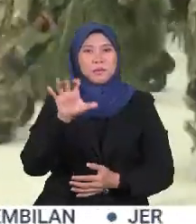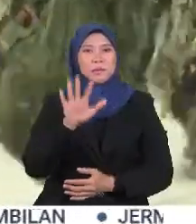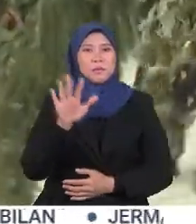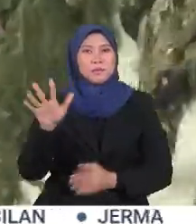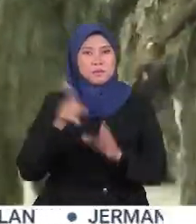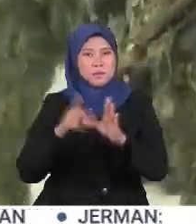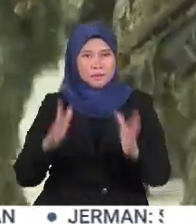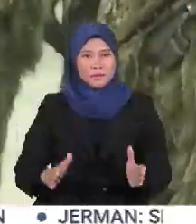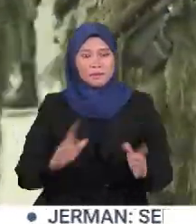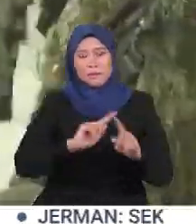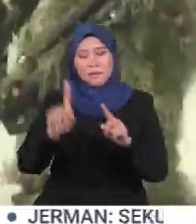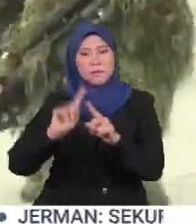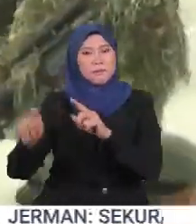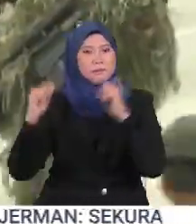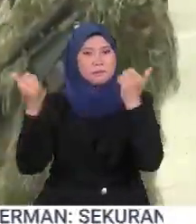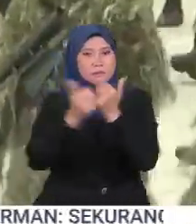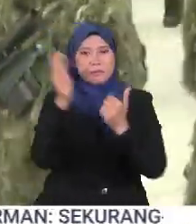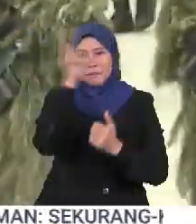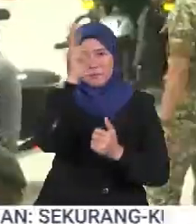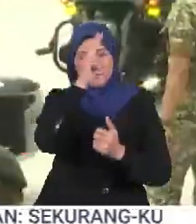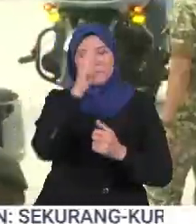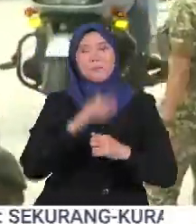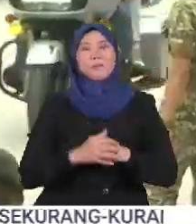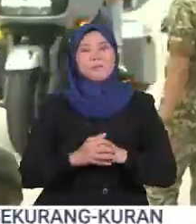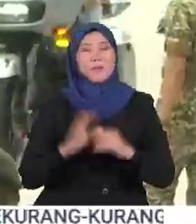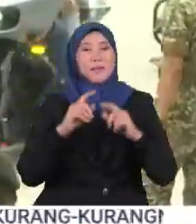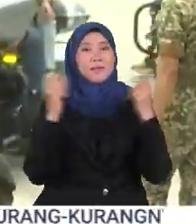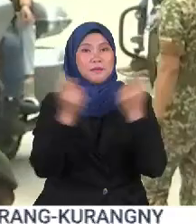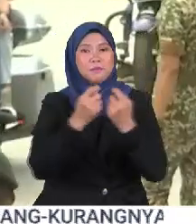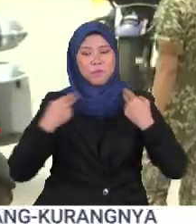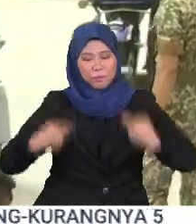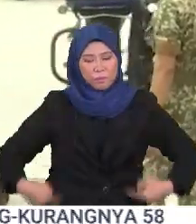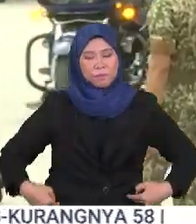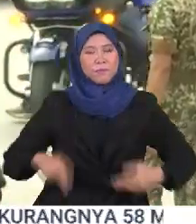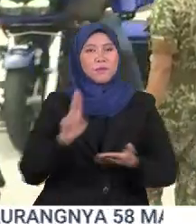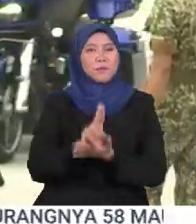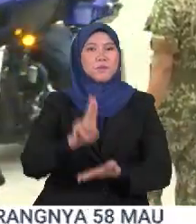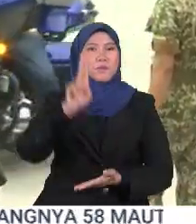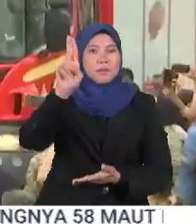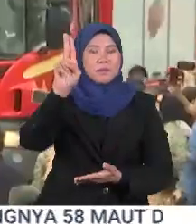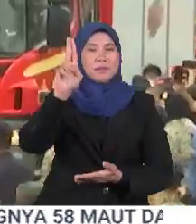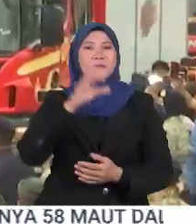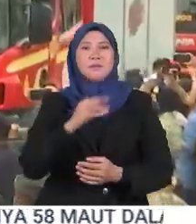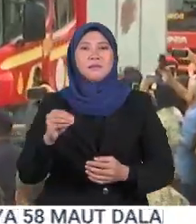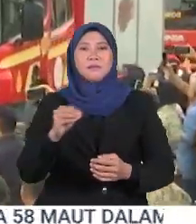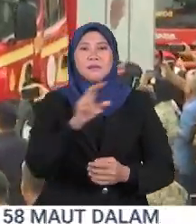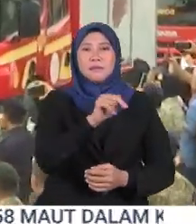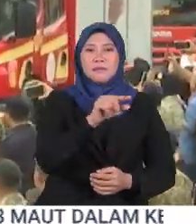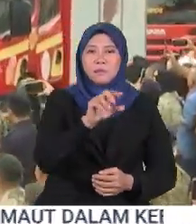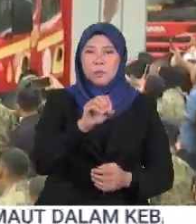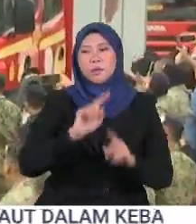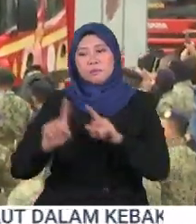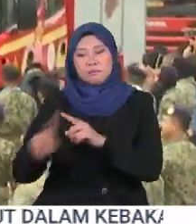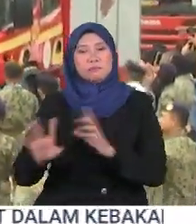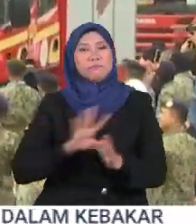4,855 peserta pelbagai agensi dan kerajaan tempatan, pasukan beruniform Universiti Awam, Badan Berkanun dan